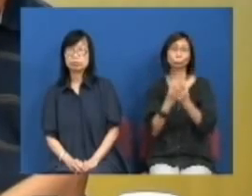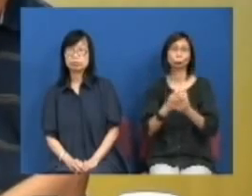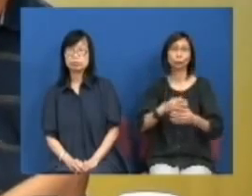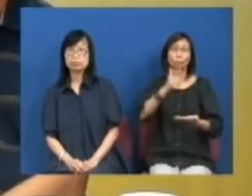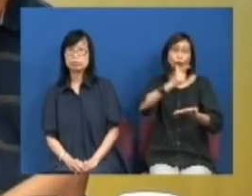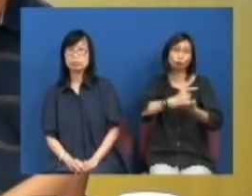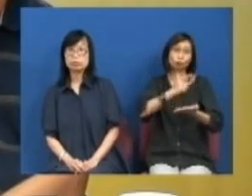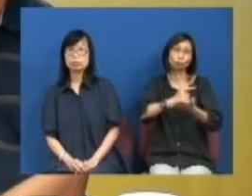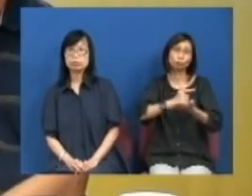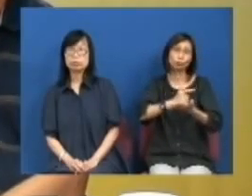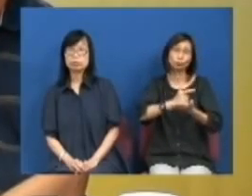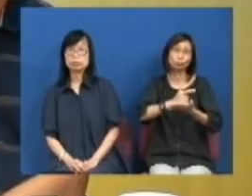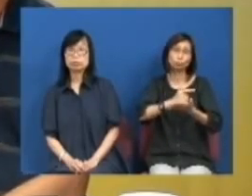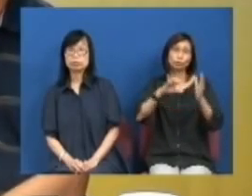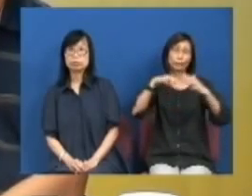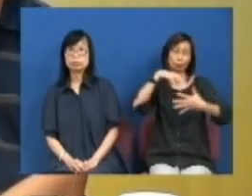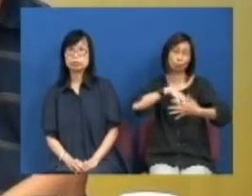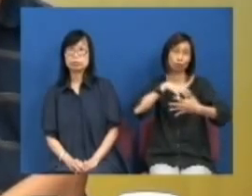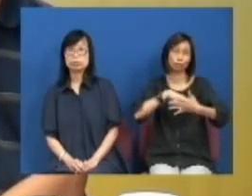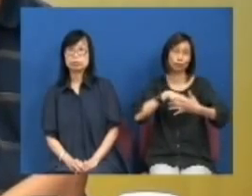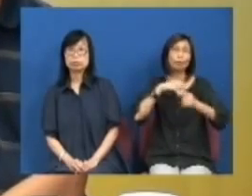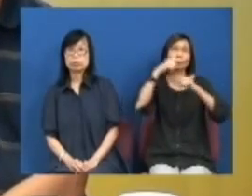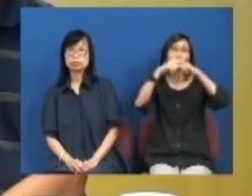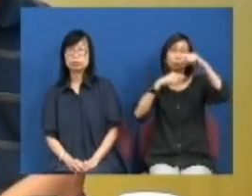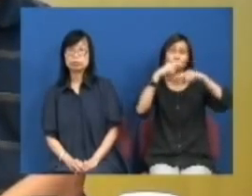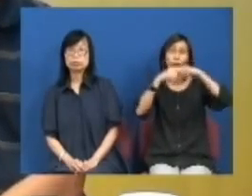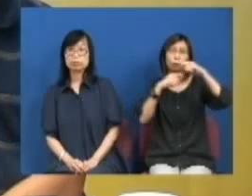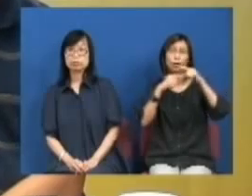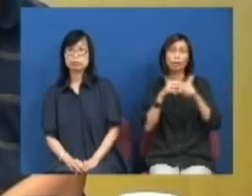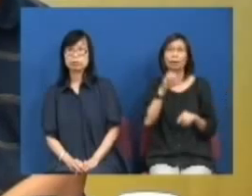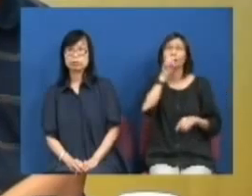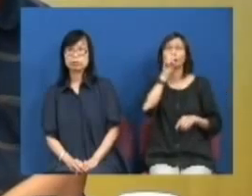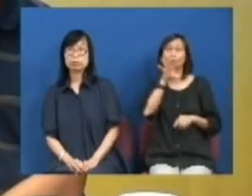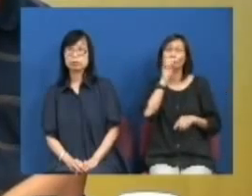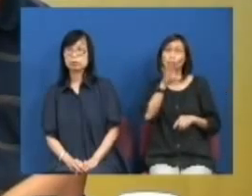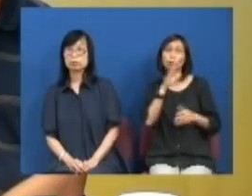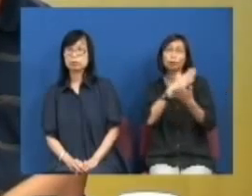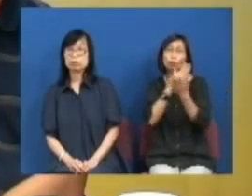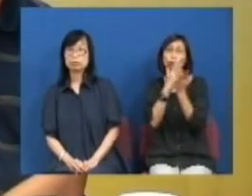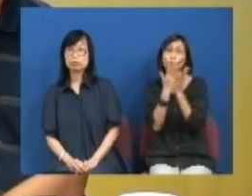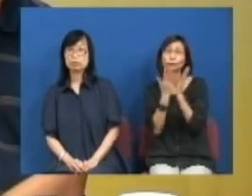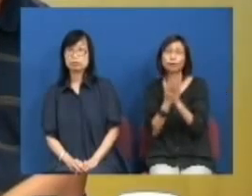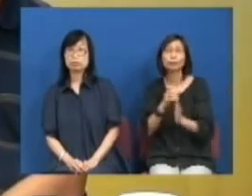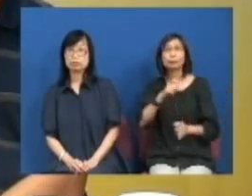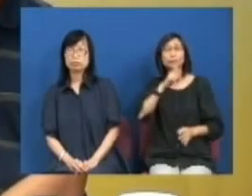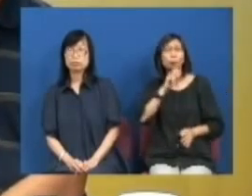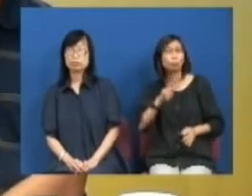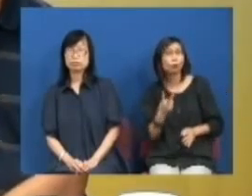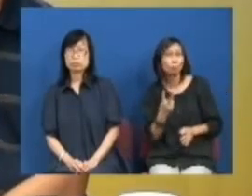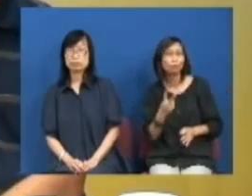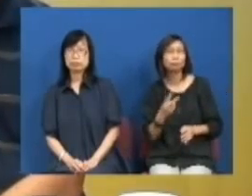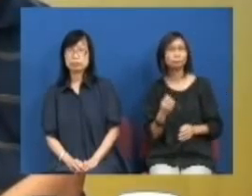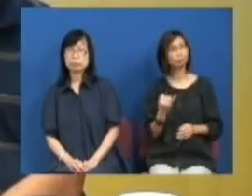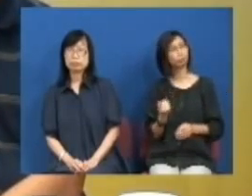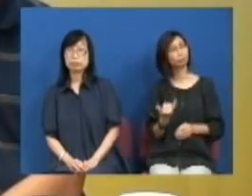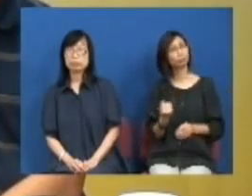分，會不會在一些言論啊，或者在一些口號上面有一些改動呢，都可能都令到很多人會留意的。咁同埋我諗另一